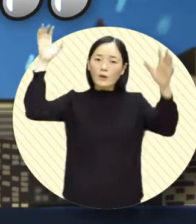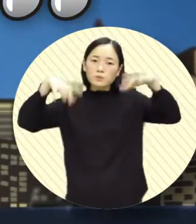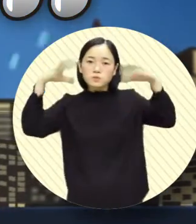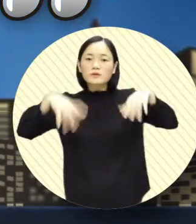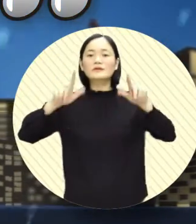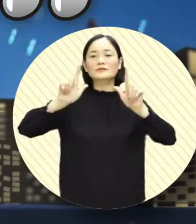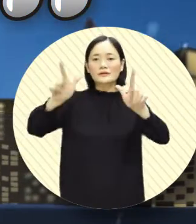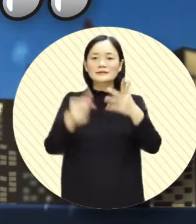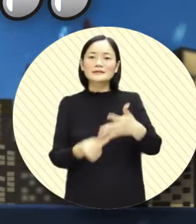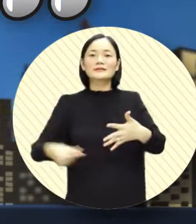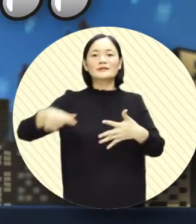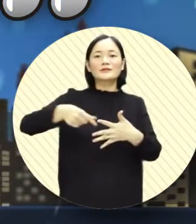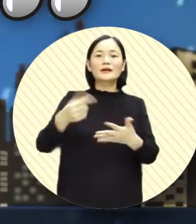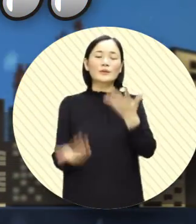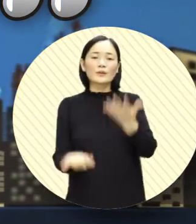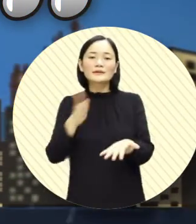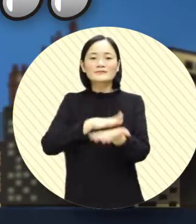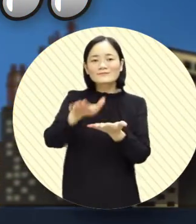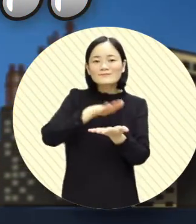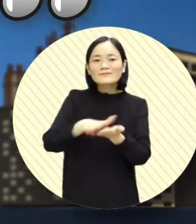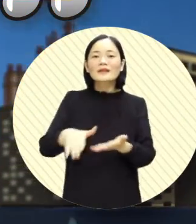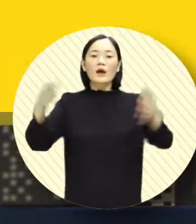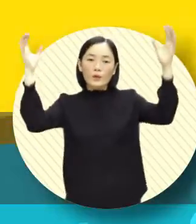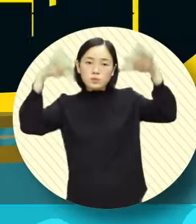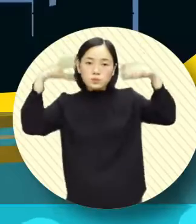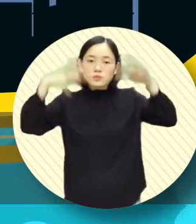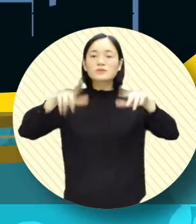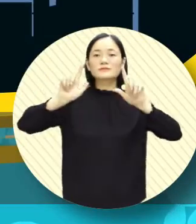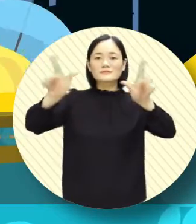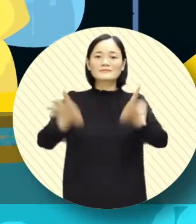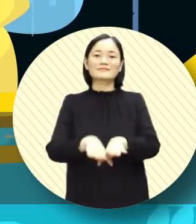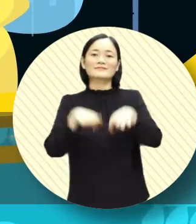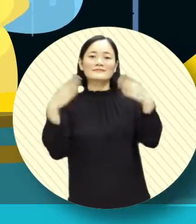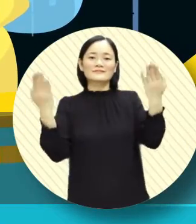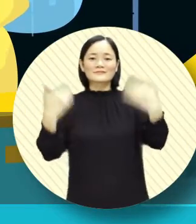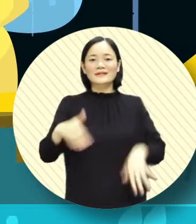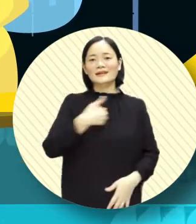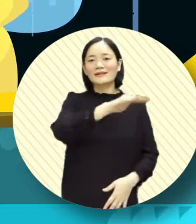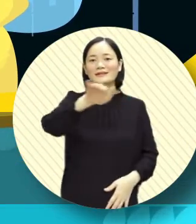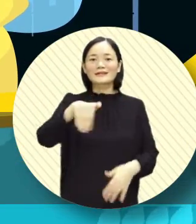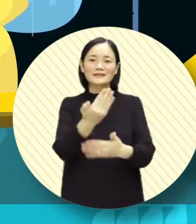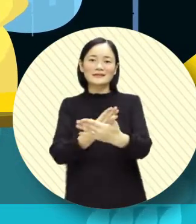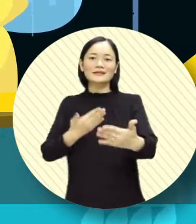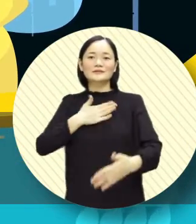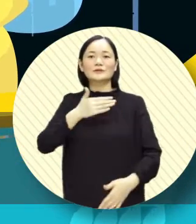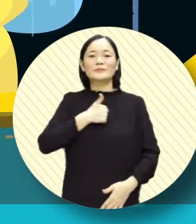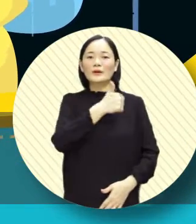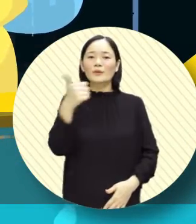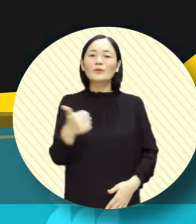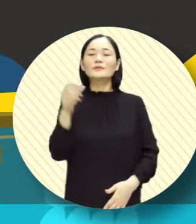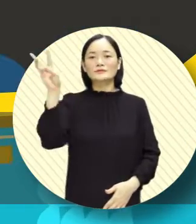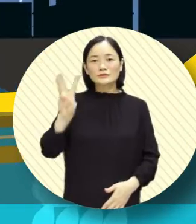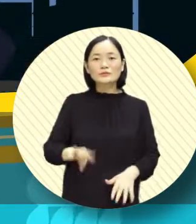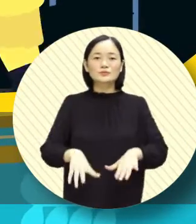或黑色暴雨警告信号可能跳级发出或取消。当暴雨警告信号生效时，大家要采取适当的安全措